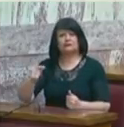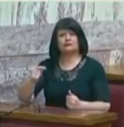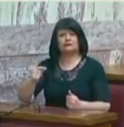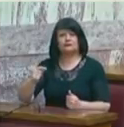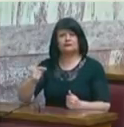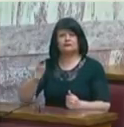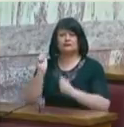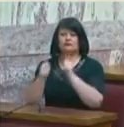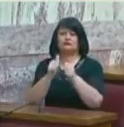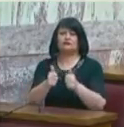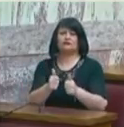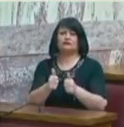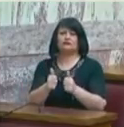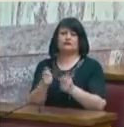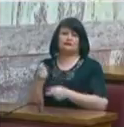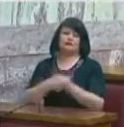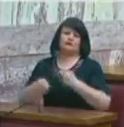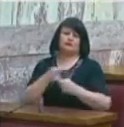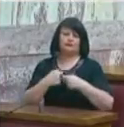στις αγορές.